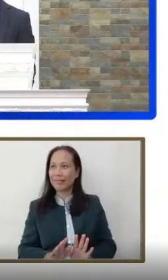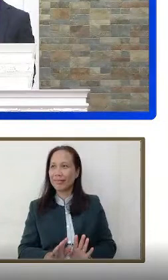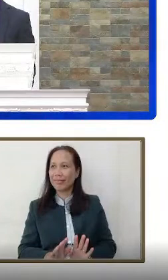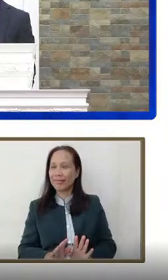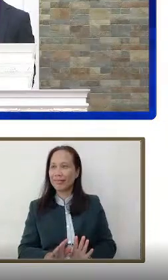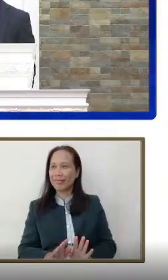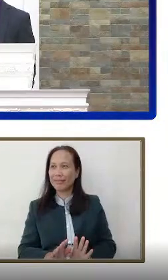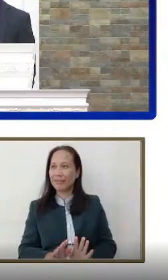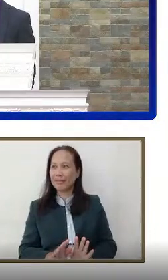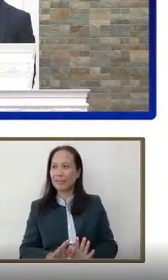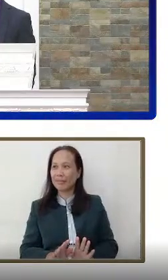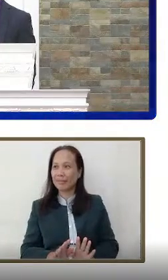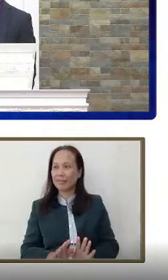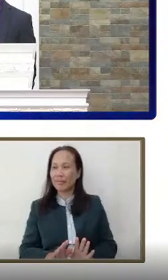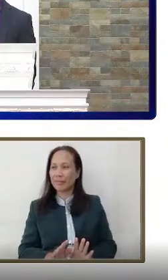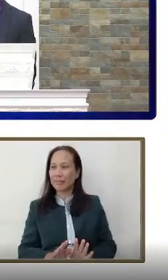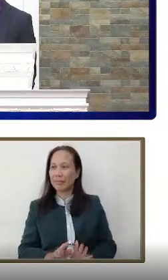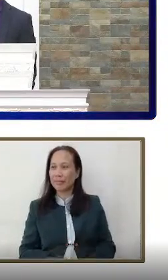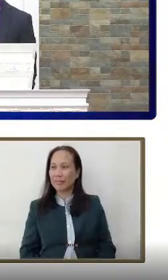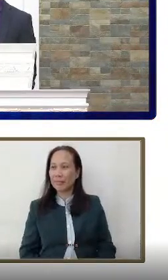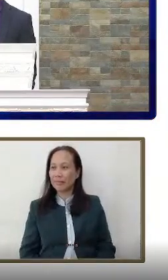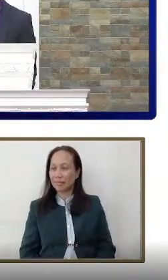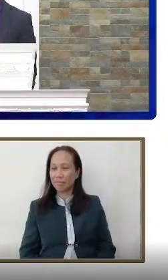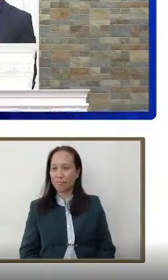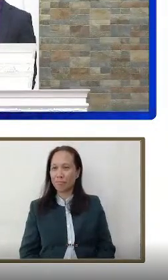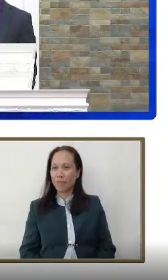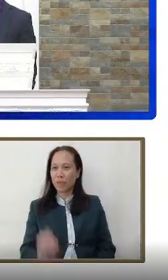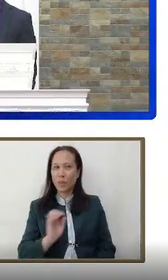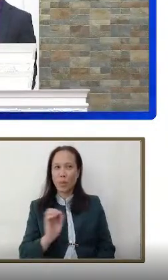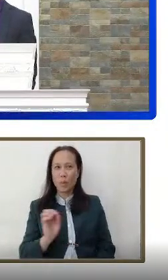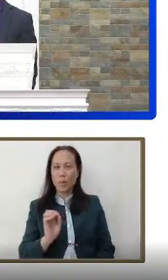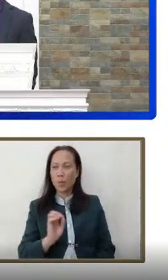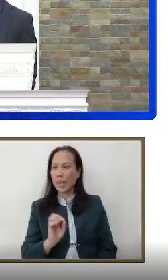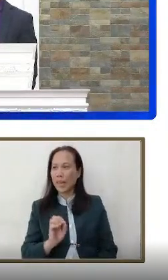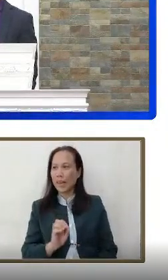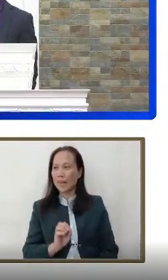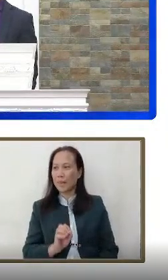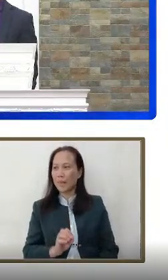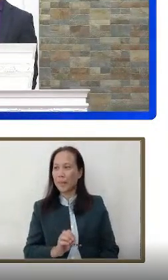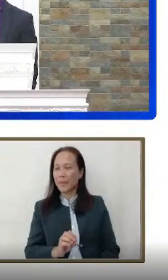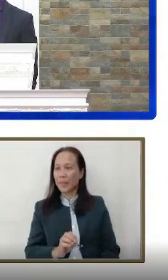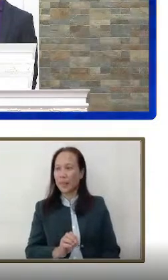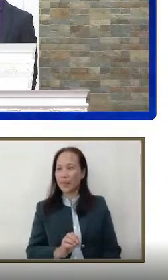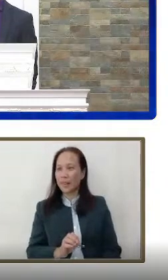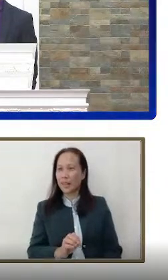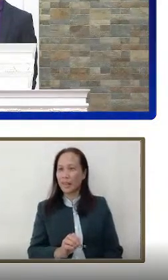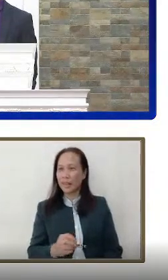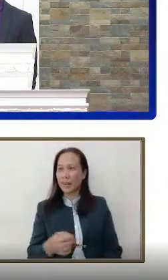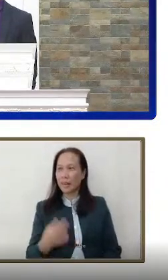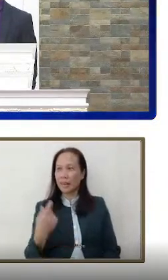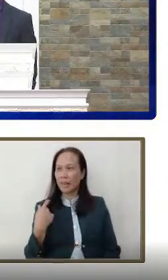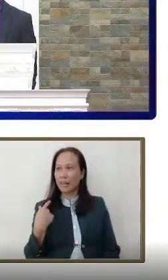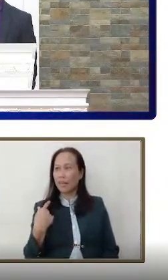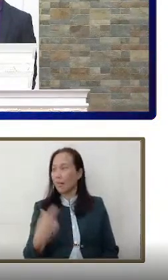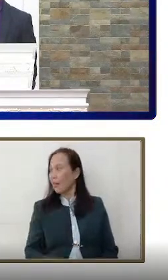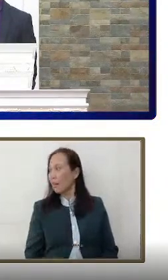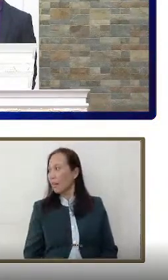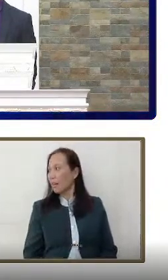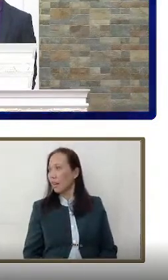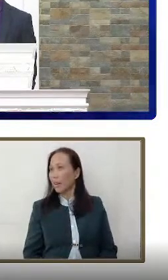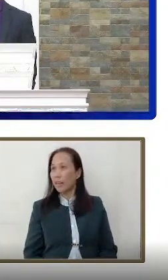Opo, Pastor, opo. Abay, kahit saan ngayon, maulan ha. Sa Kabangkalan, maulan din. Sa Quezon, maulan